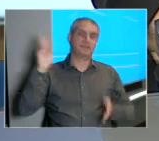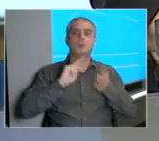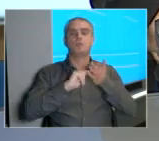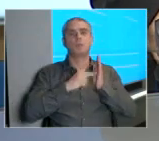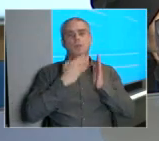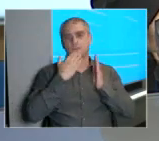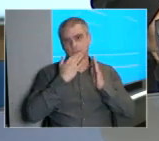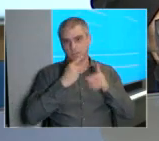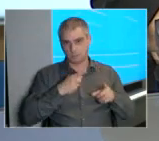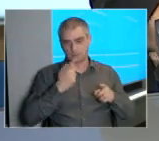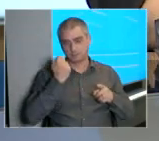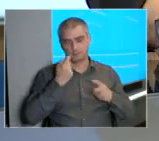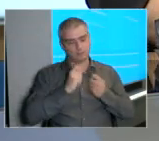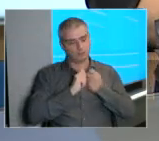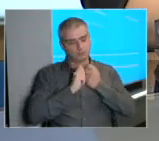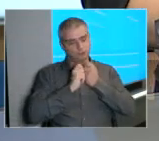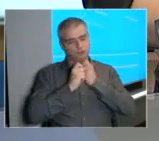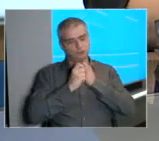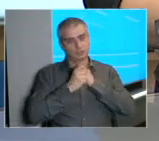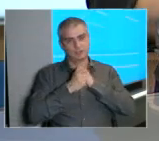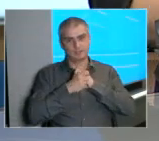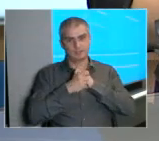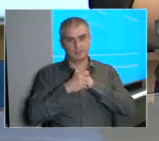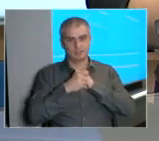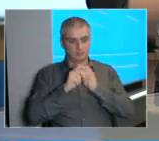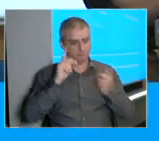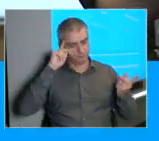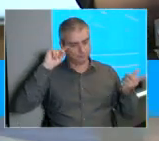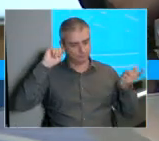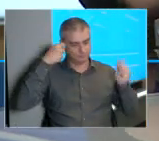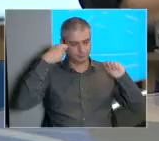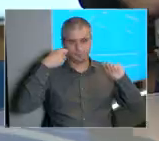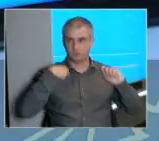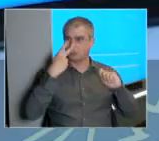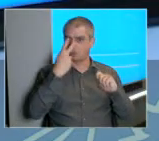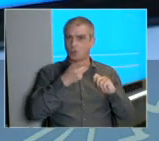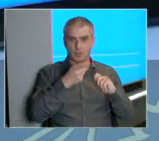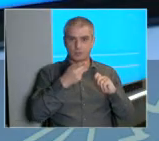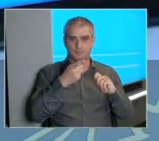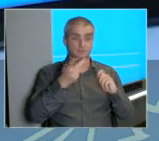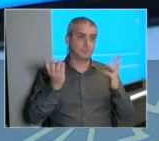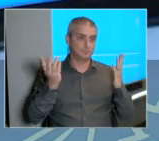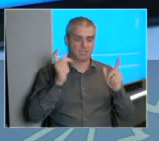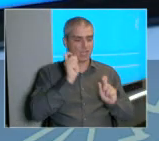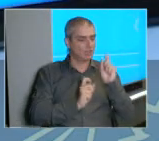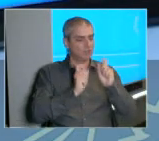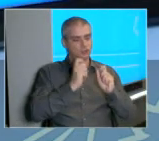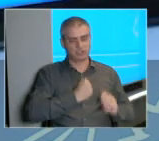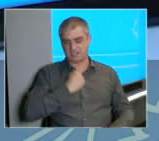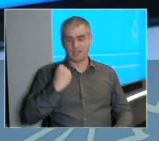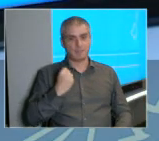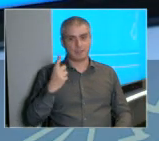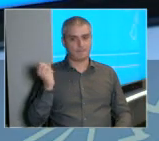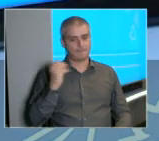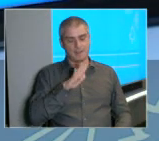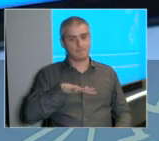הפוליטיקה הישראלית היא קצת שינתה, זאת אומרת, השיפט הזה שאנחנו רואים, שכביכול, כביכול אנשי הימין הם בעצם